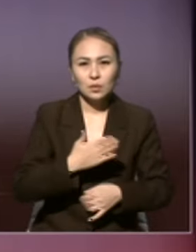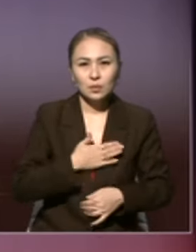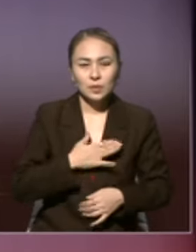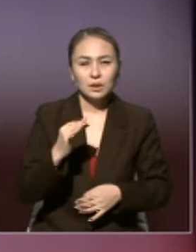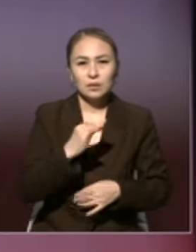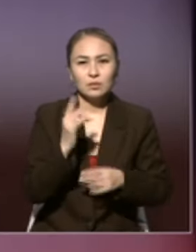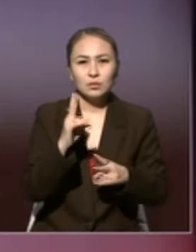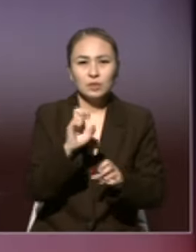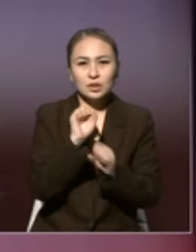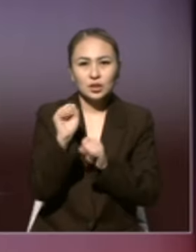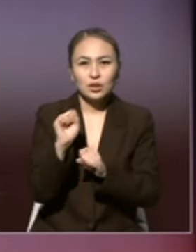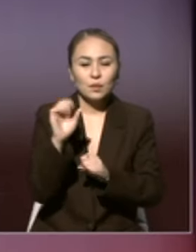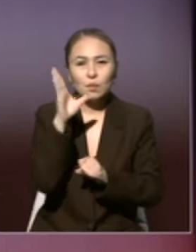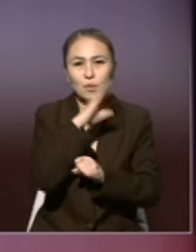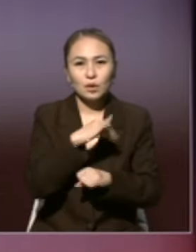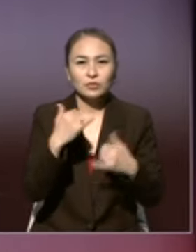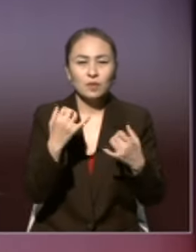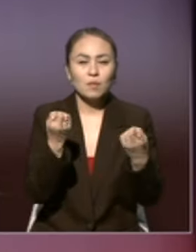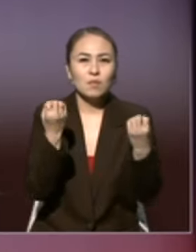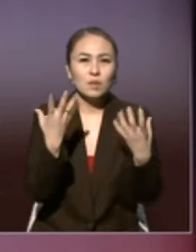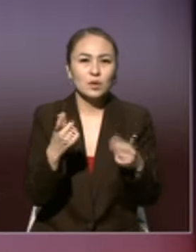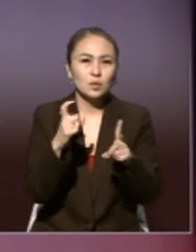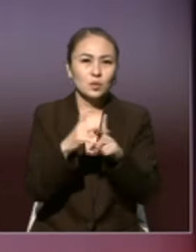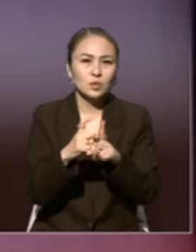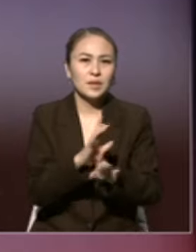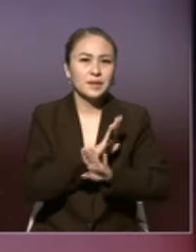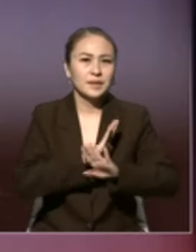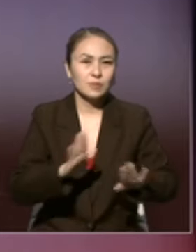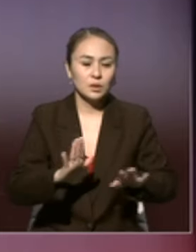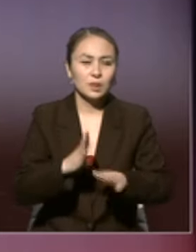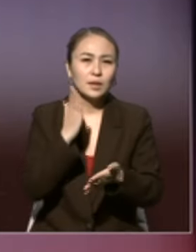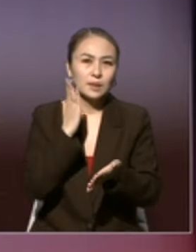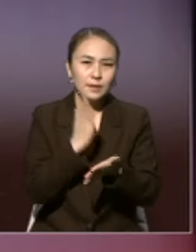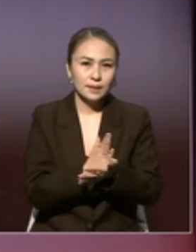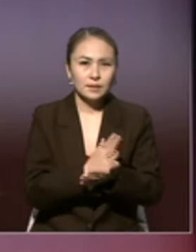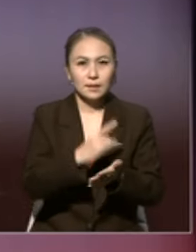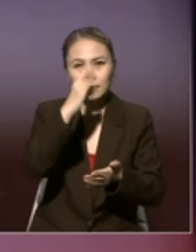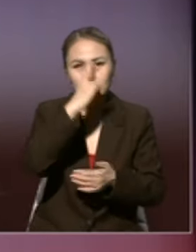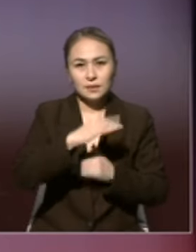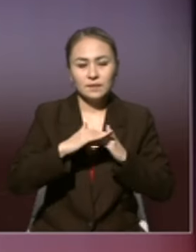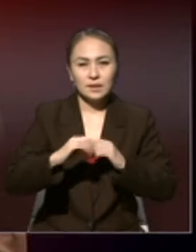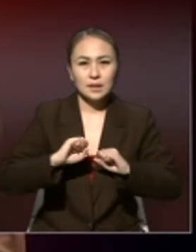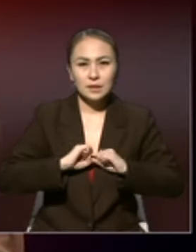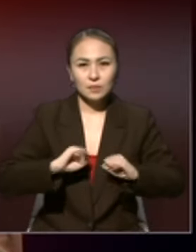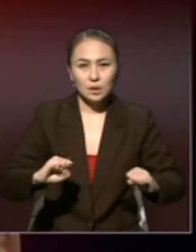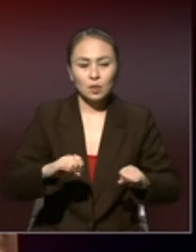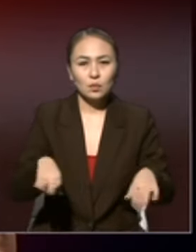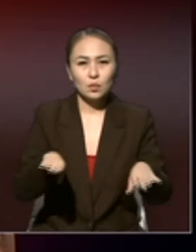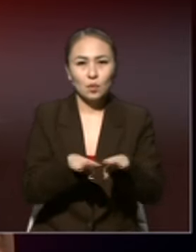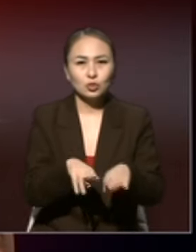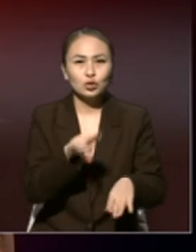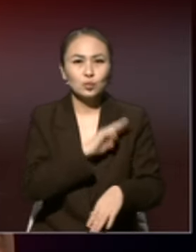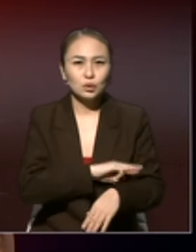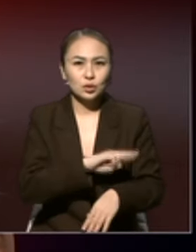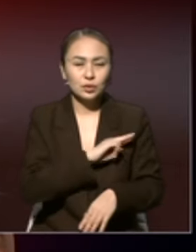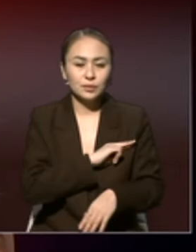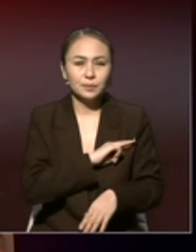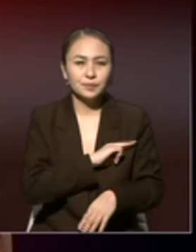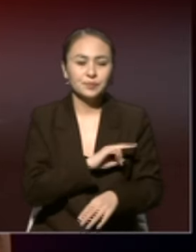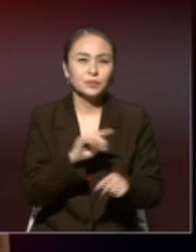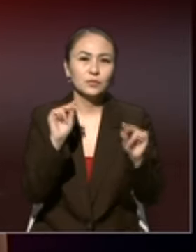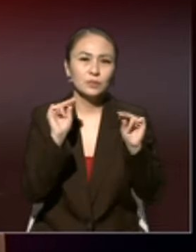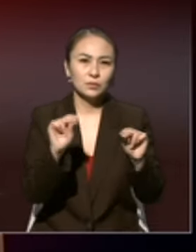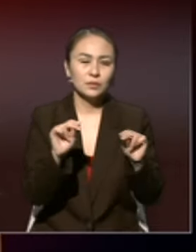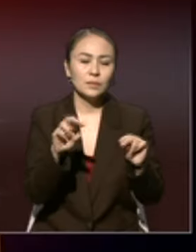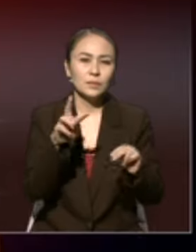болатын. Енді бұл әшін сөздер емес, әрине ондай патриоттар бар, біз оны білеміз. Алайда бұл жұмысты, енді ашық